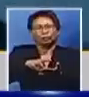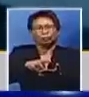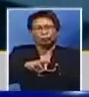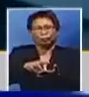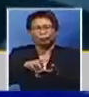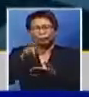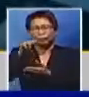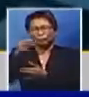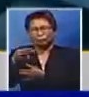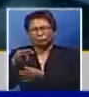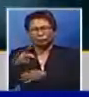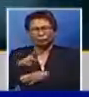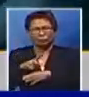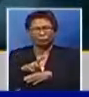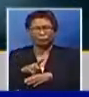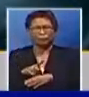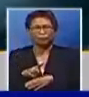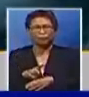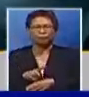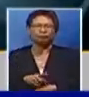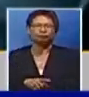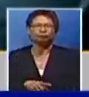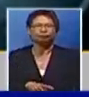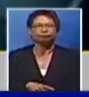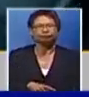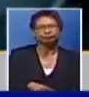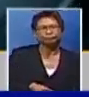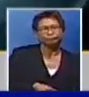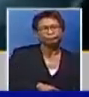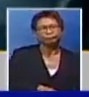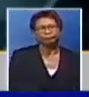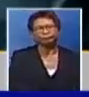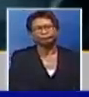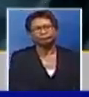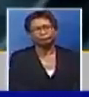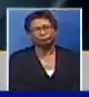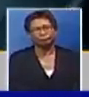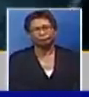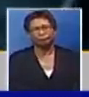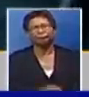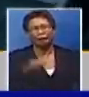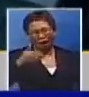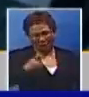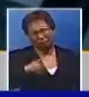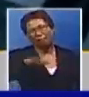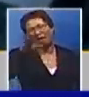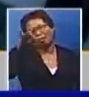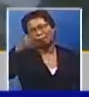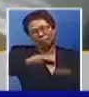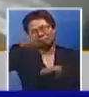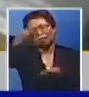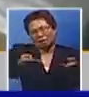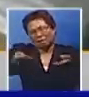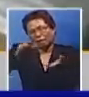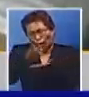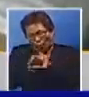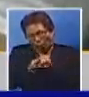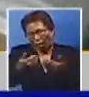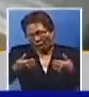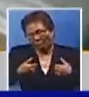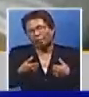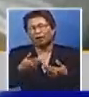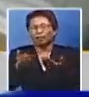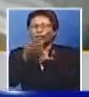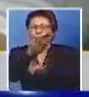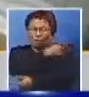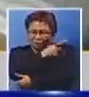perkhidmatan TH di Kota Al-Munawarah ini yang meliputi 8 buah hotel. Selain khidmat keuangan, kemudahan